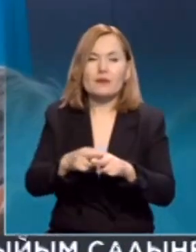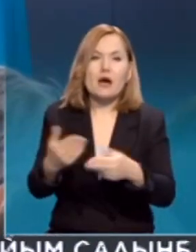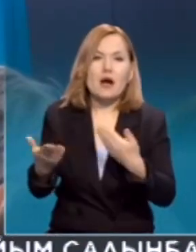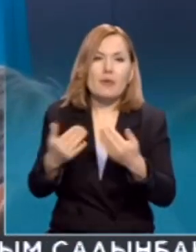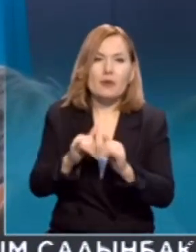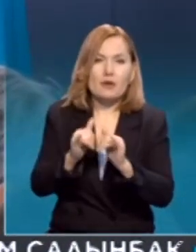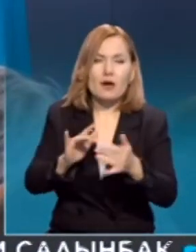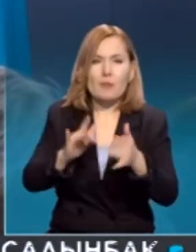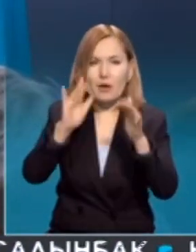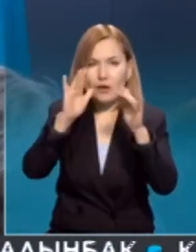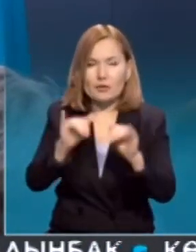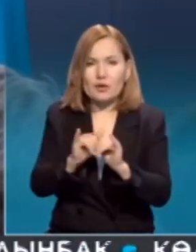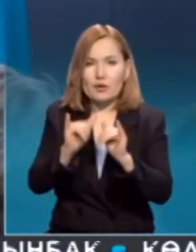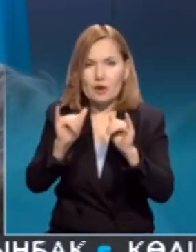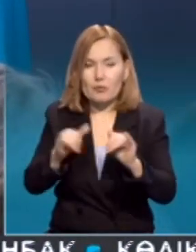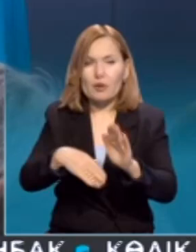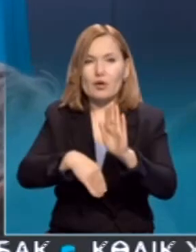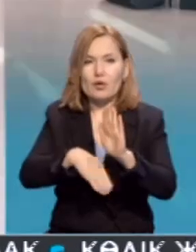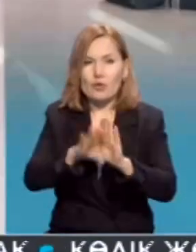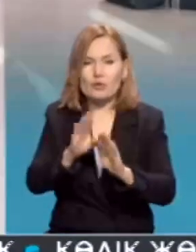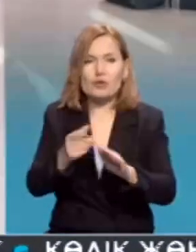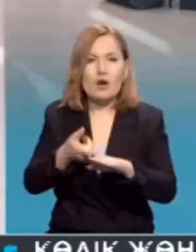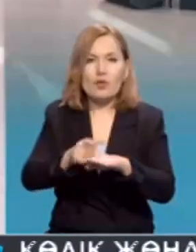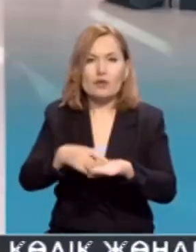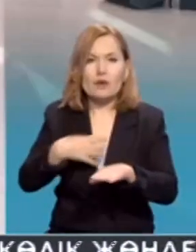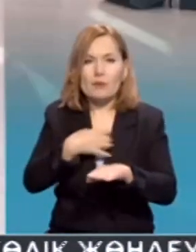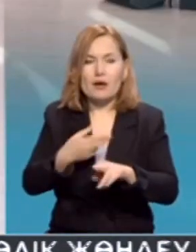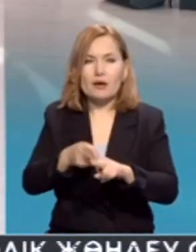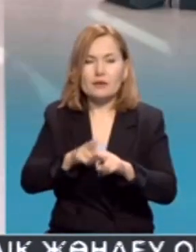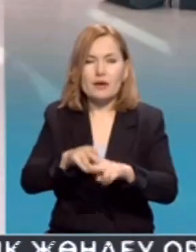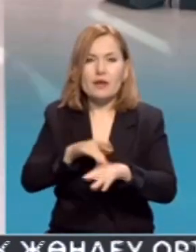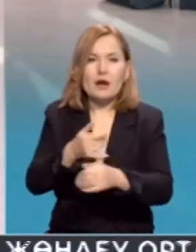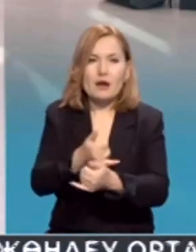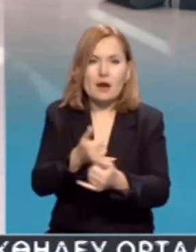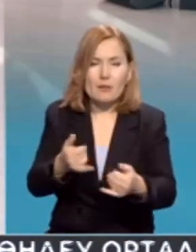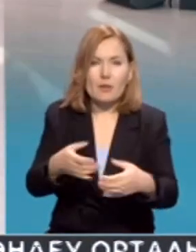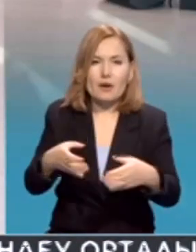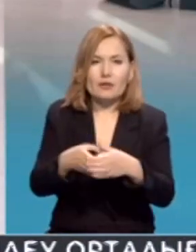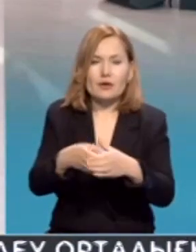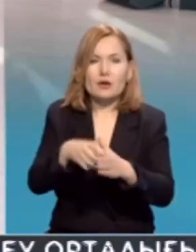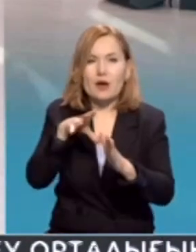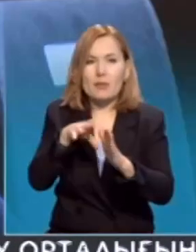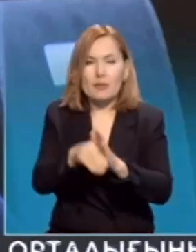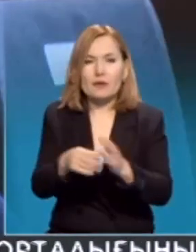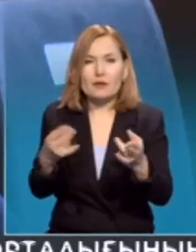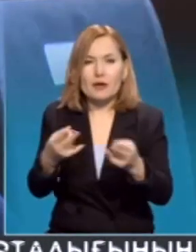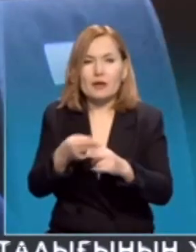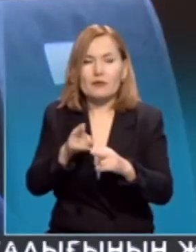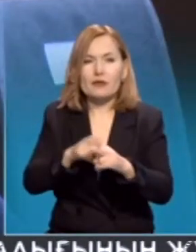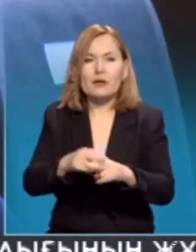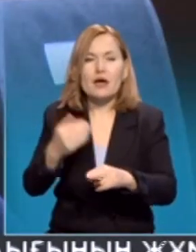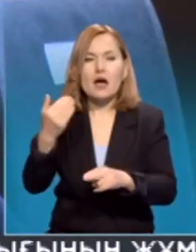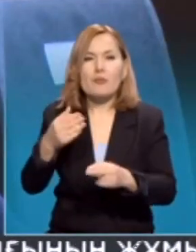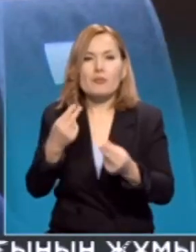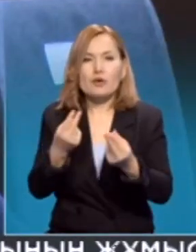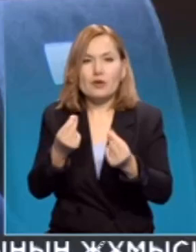қарым-қатынасты цифрландыруды кеңінен енгізу маңызды. Мұны сервистік модель кезінде құру қажет. Әлихан